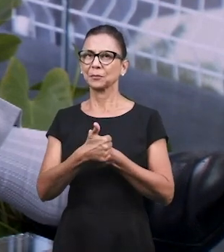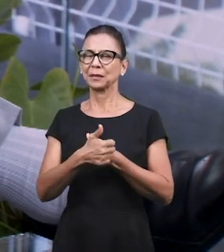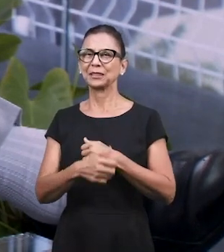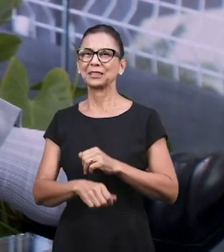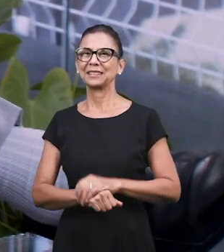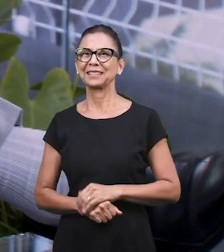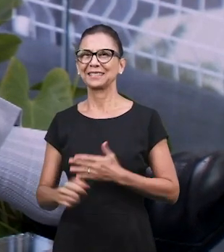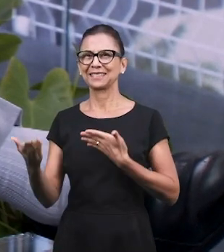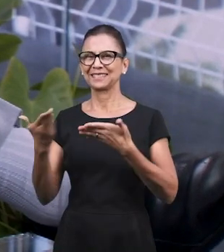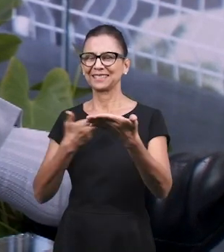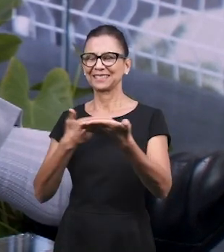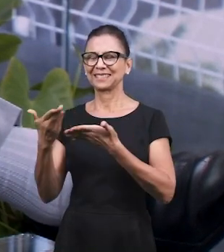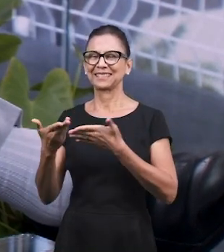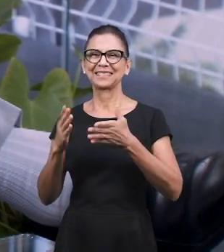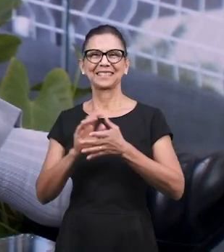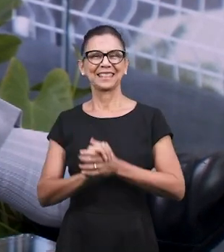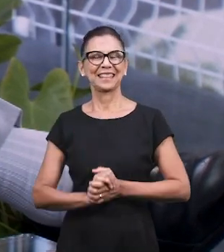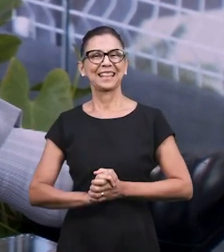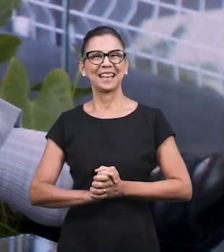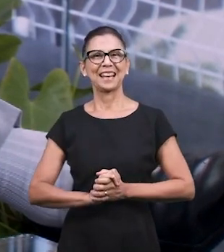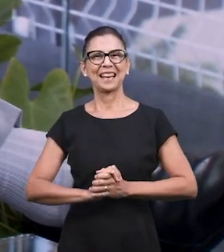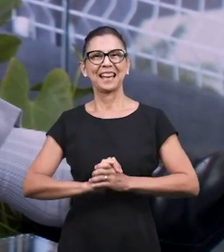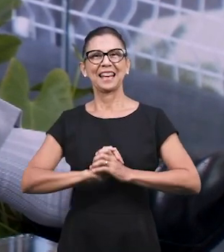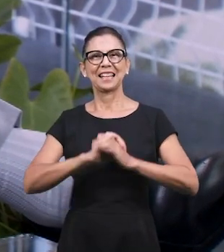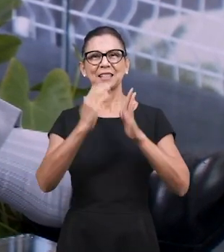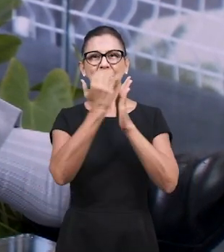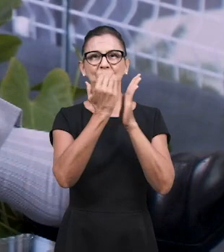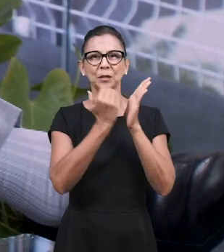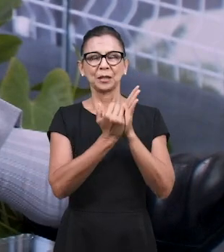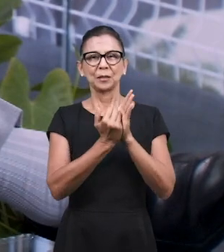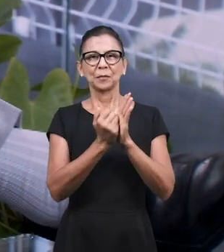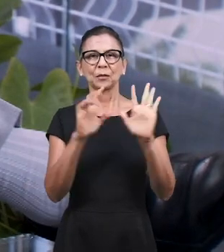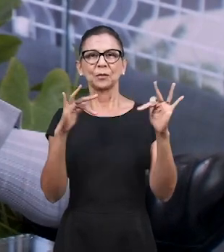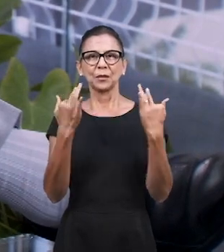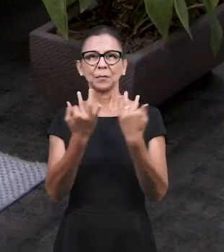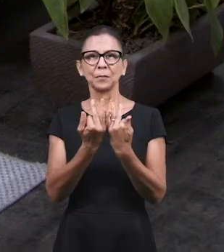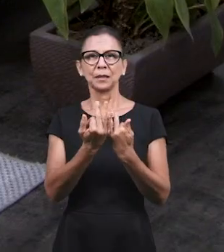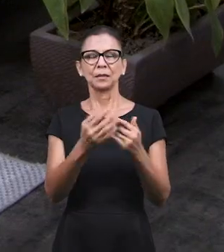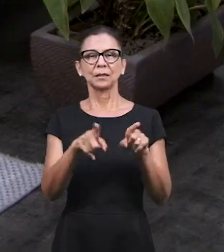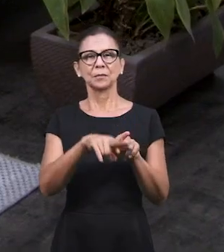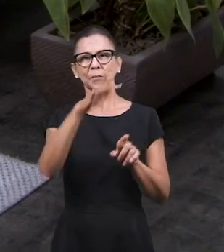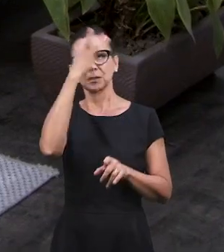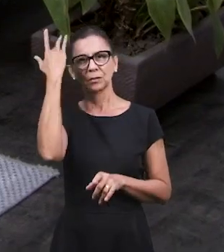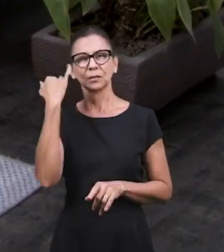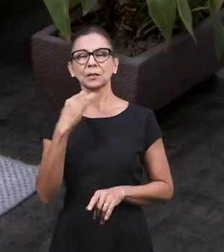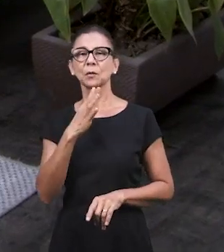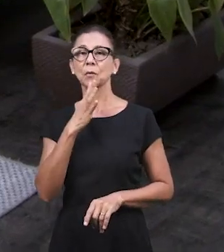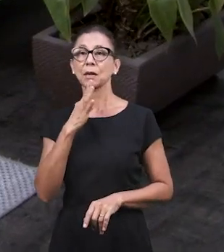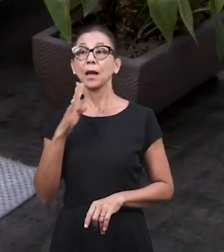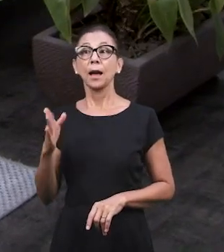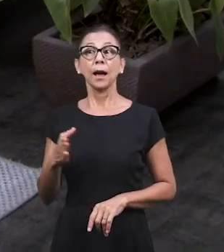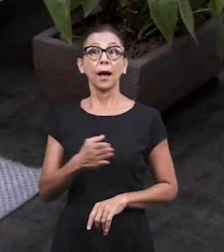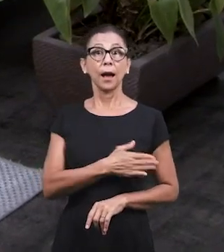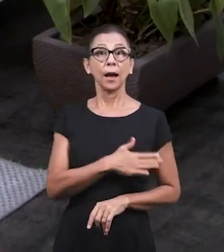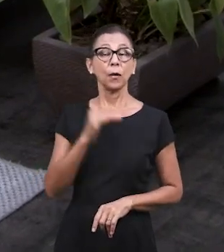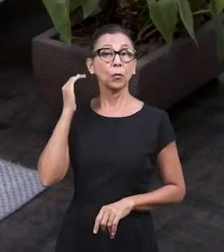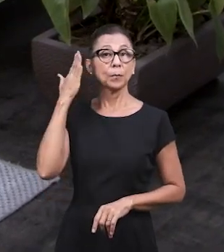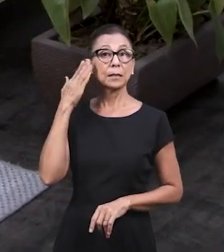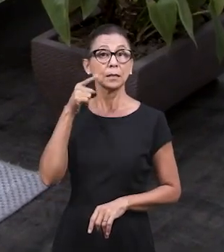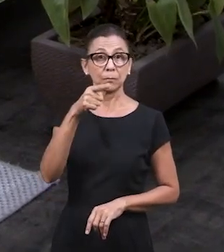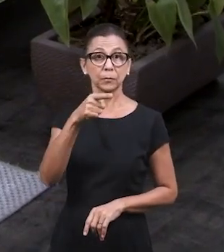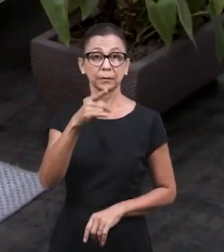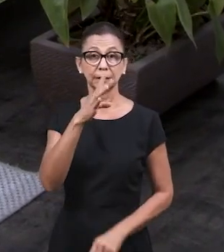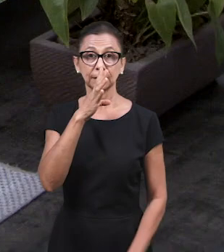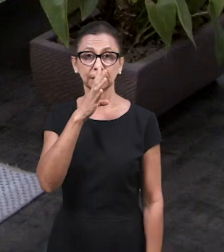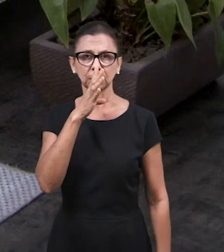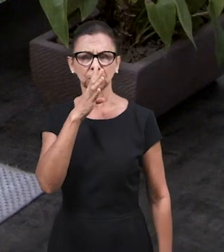Ça serait très bien de connaître votre opinion. Profitez pour partager cette programmation avec le monde, votre famille et connaissances.